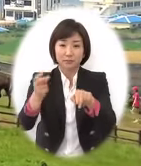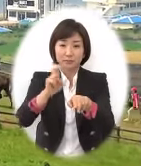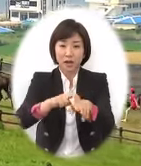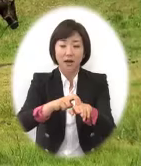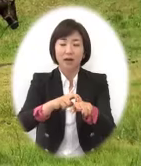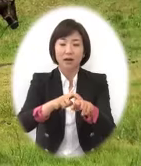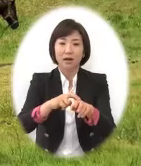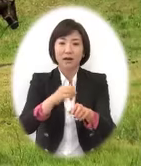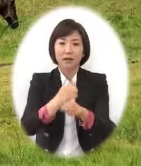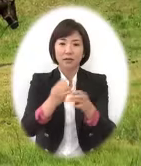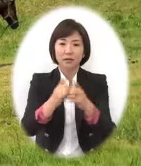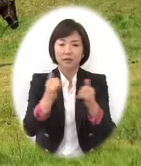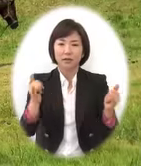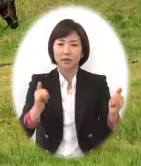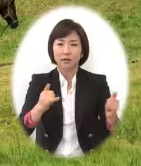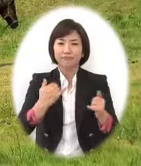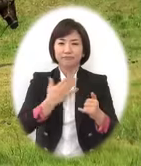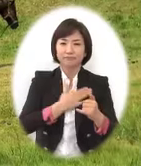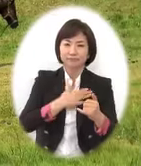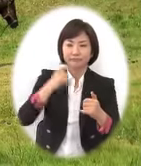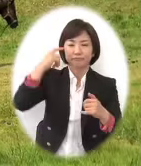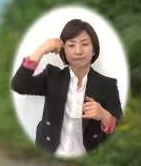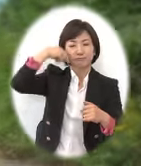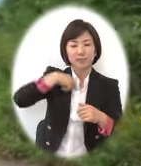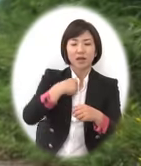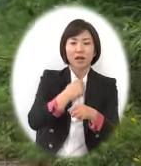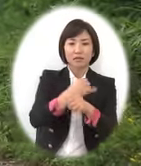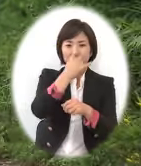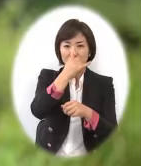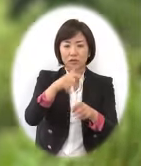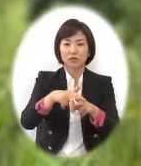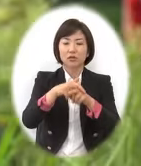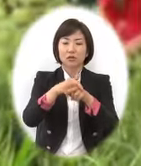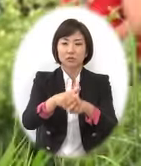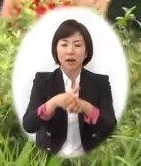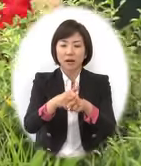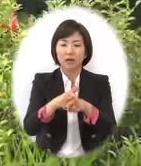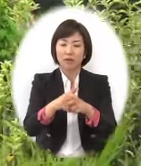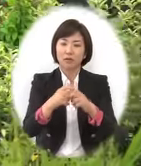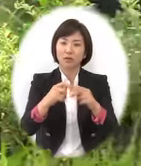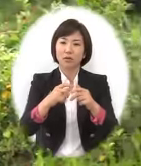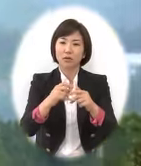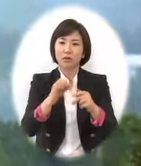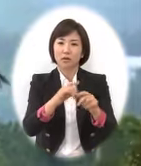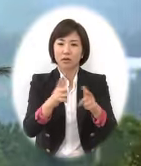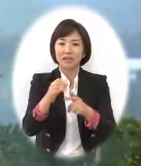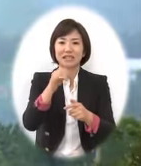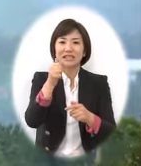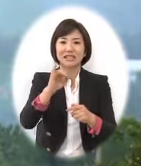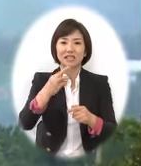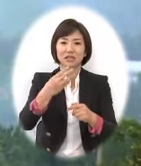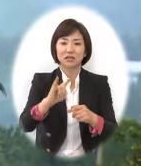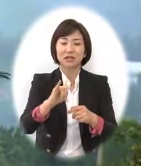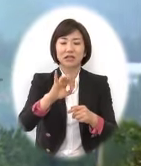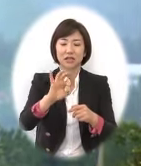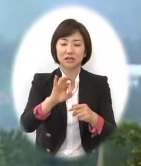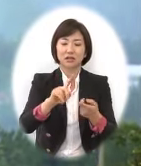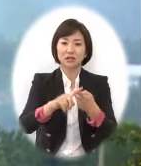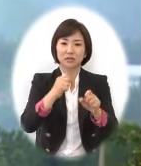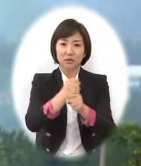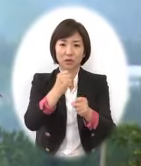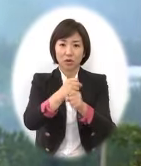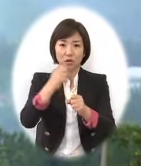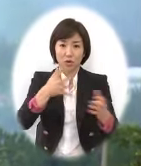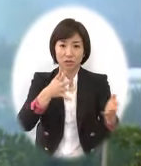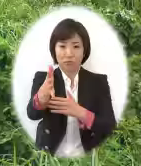다양하게 힐링할 수 있는 에코힐링 관광마루를 올해 조성하고 또한